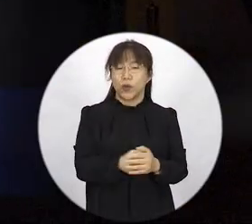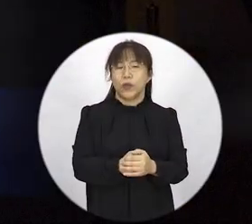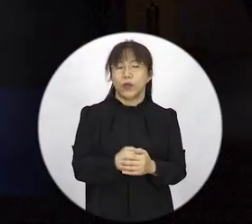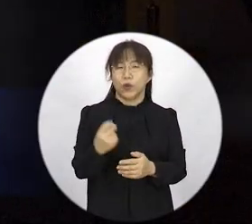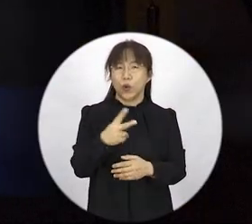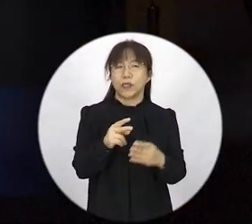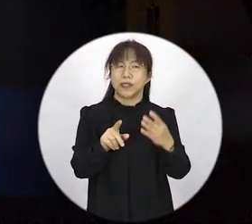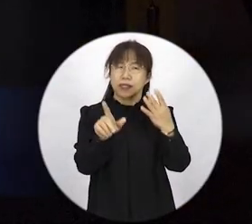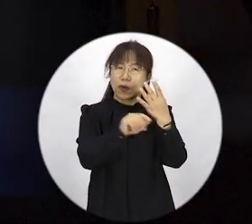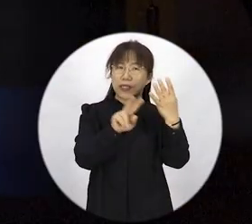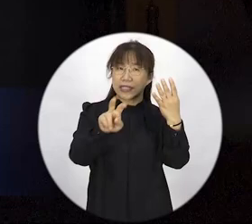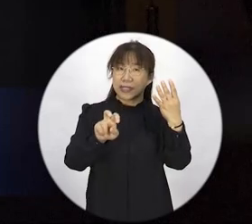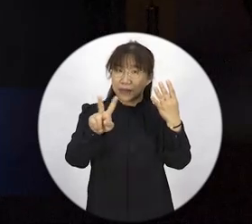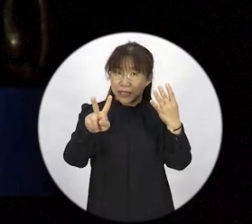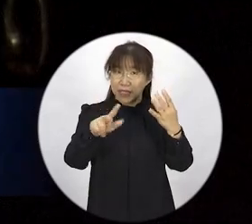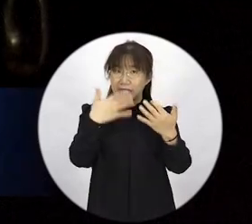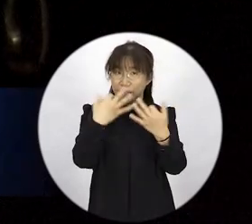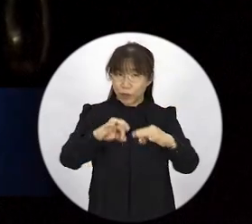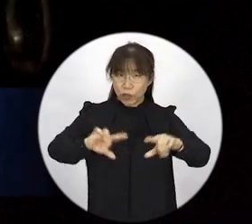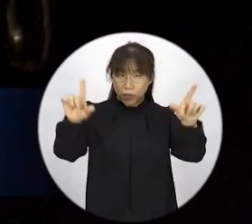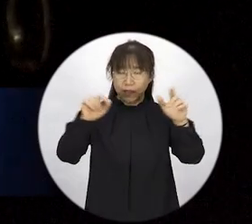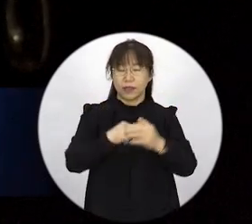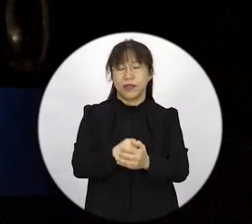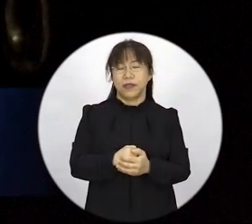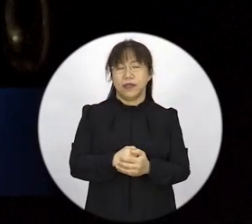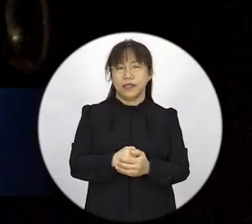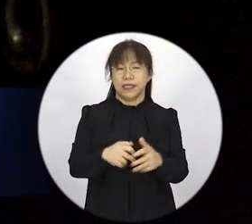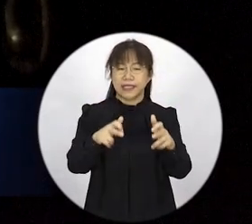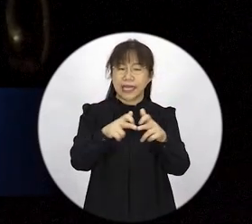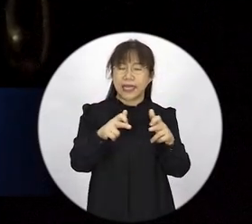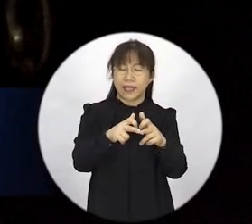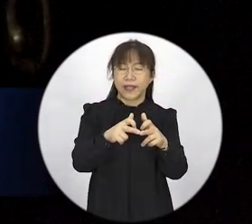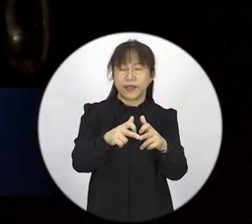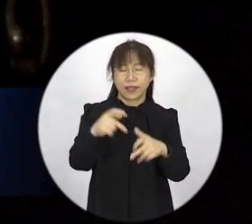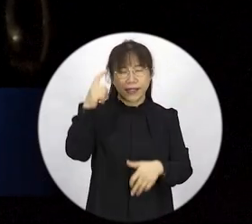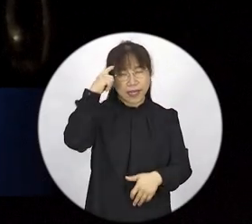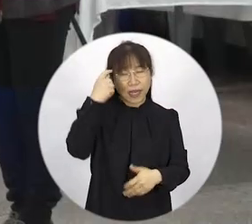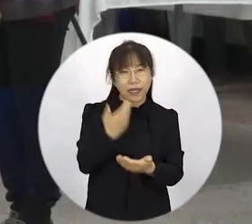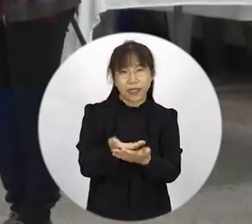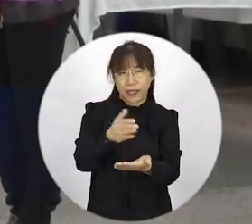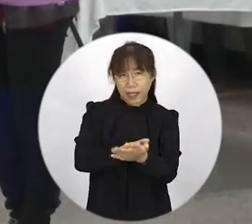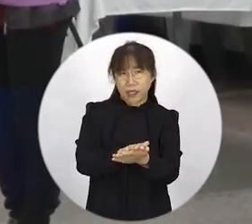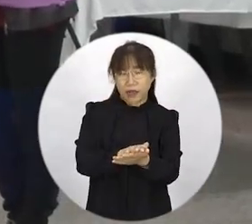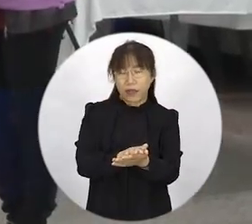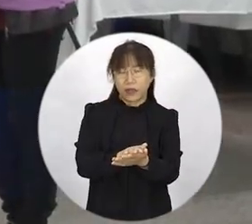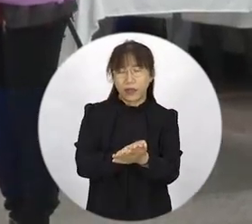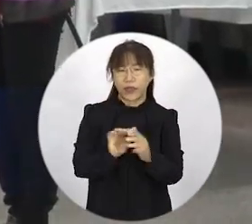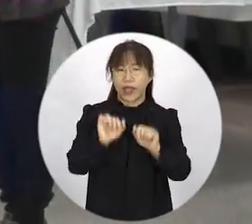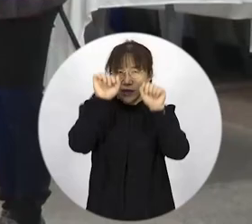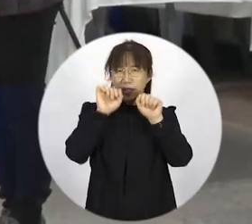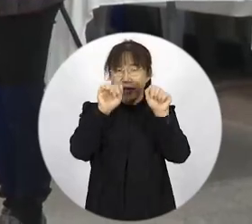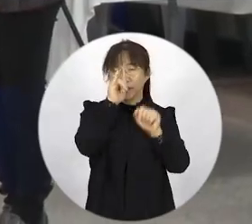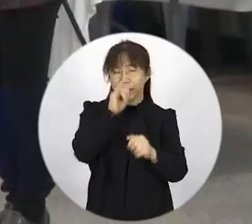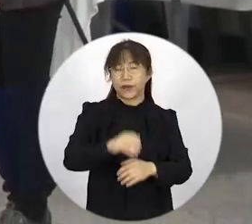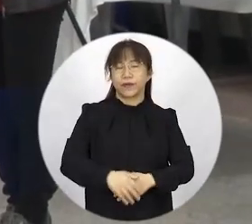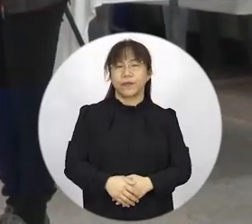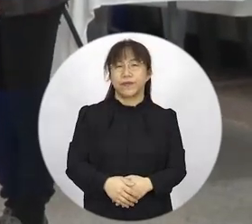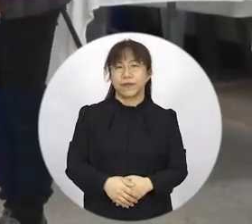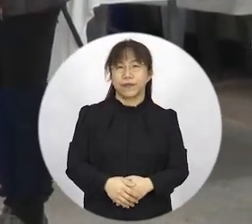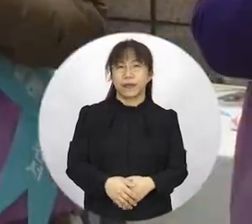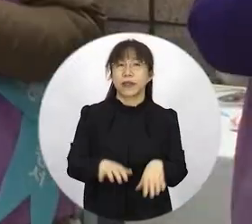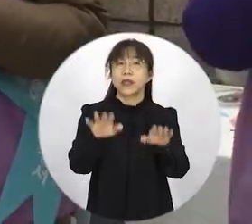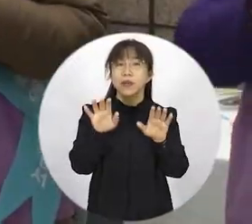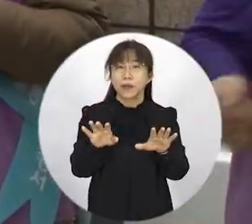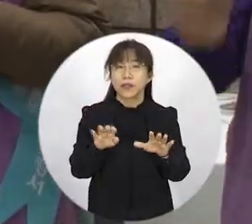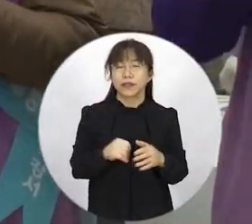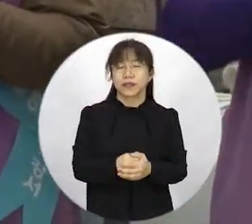22일과 23일에는 강서구 전역 곳곳에서 장애 인식 개선 캠페인이 열립니다. 한편 강서구는 이번 장애인의